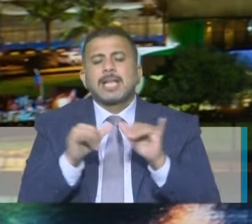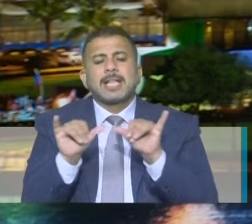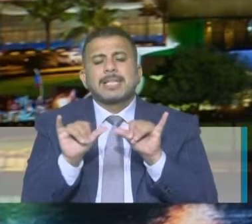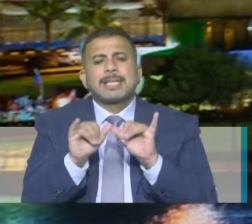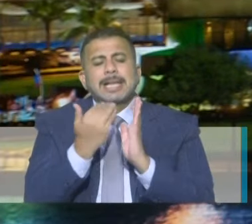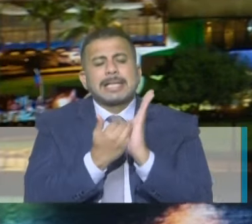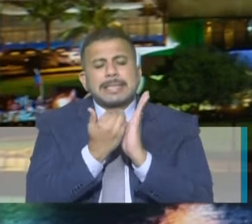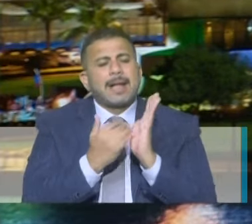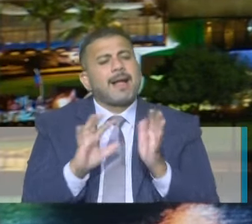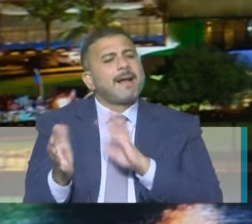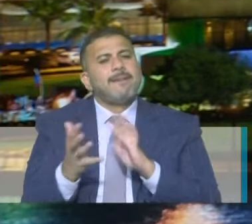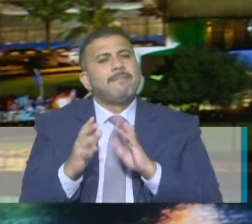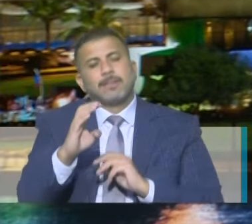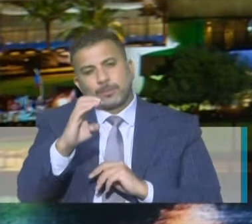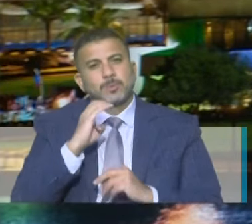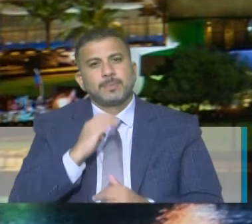بأنواعها؟